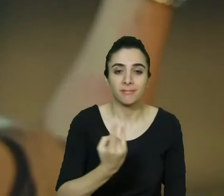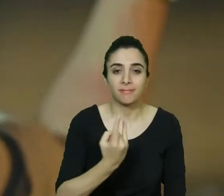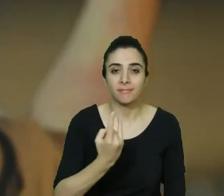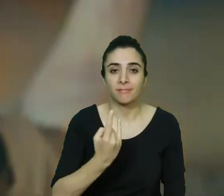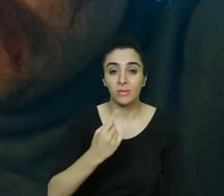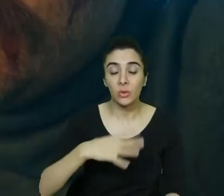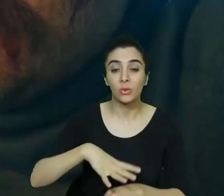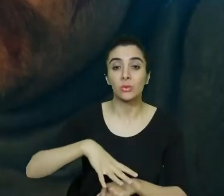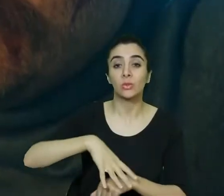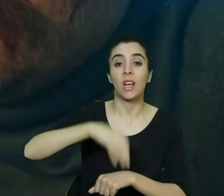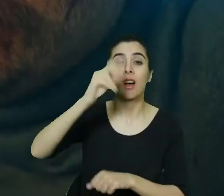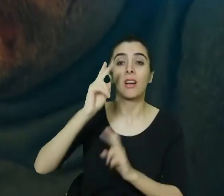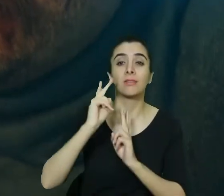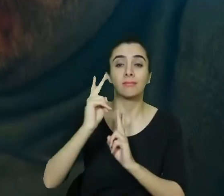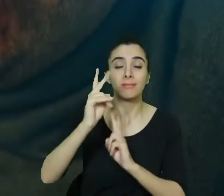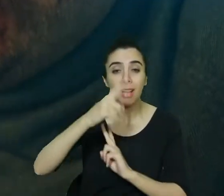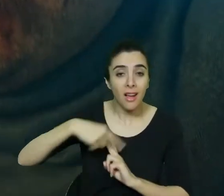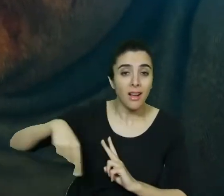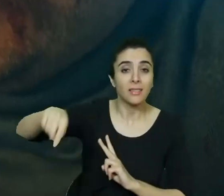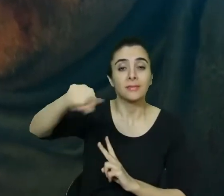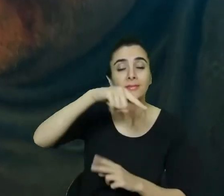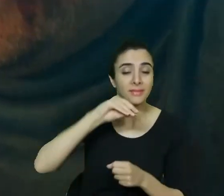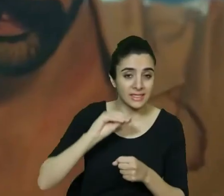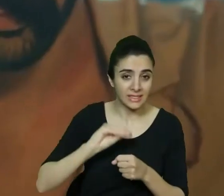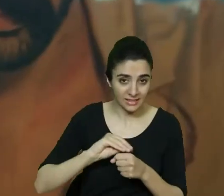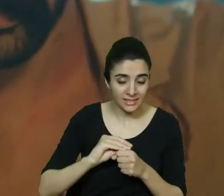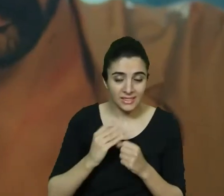dolaşalım yüce